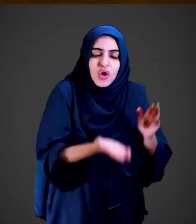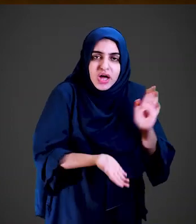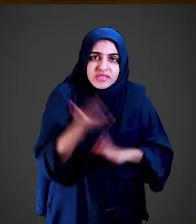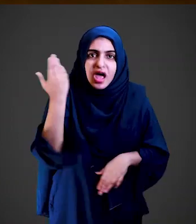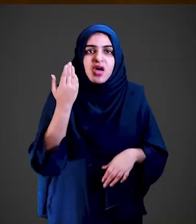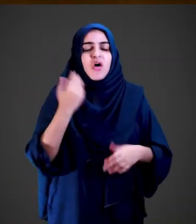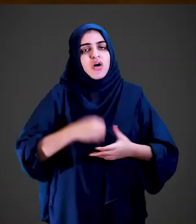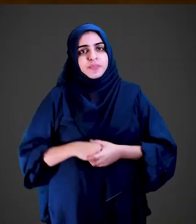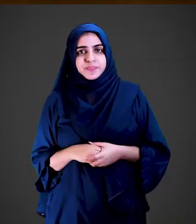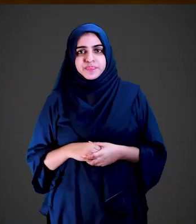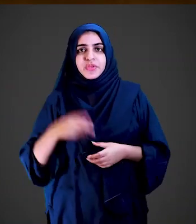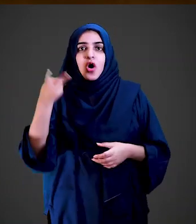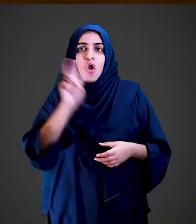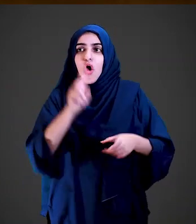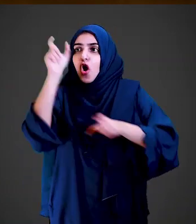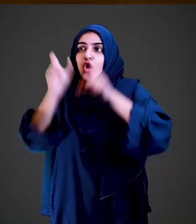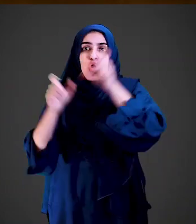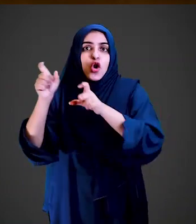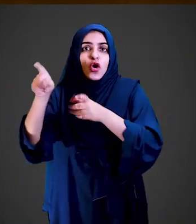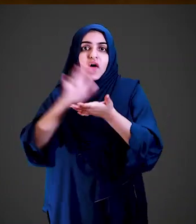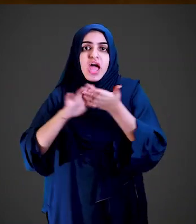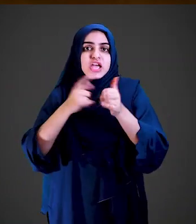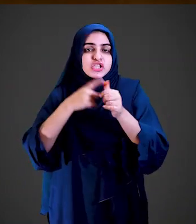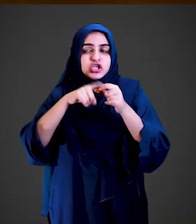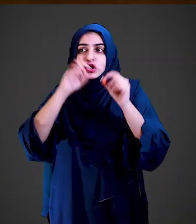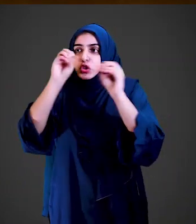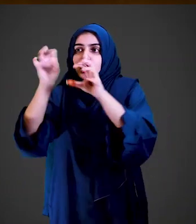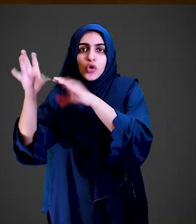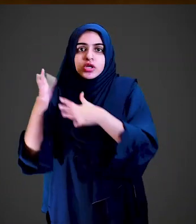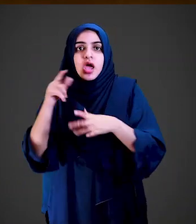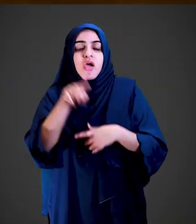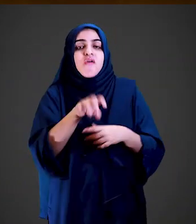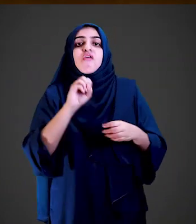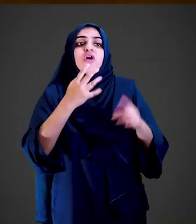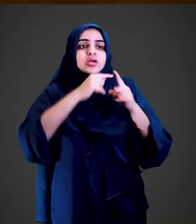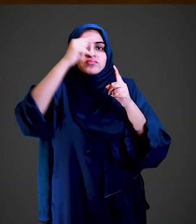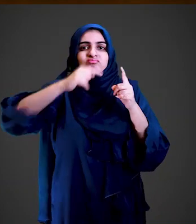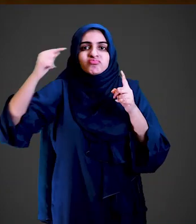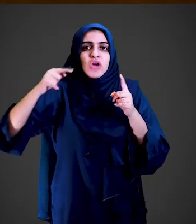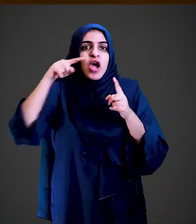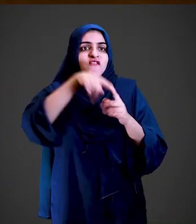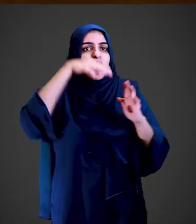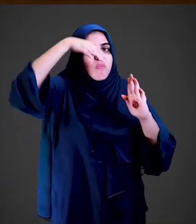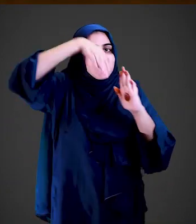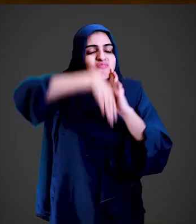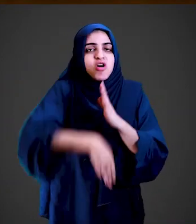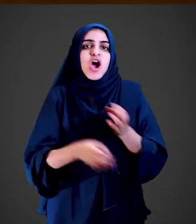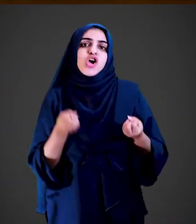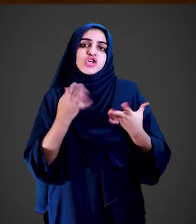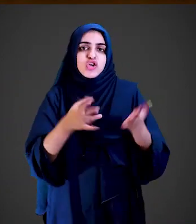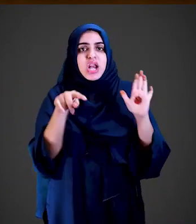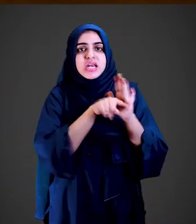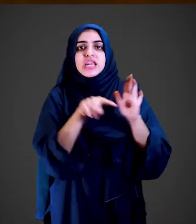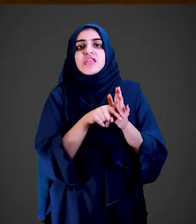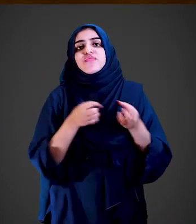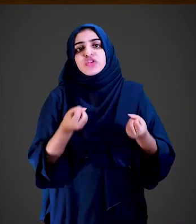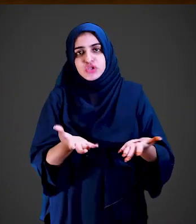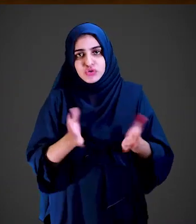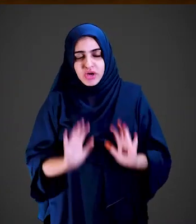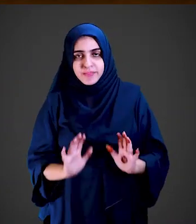رہا ہوتا ہے اس سے کیا ہوتا ہے کہ آپ کی جو معاشیت ہے اس پر بہت منفی اثرات مرتب ہوتے ہیں اسی طرح سے اگر ہم